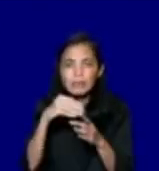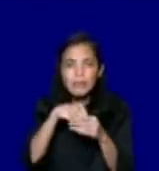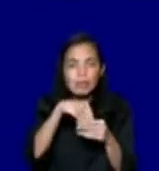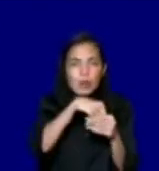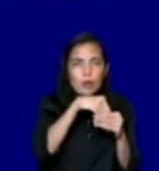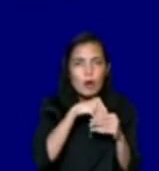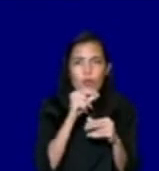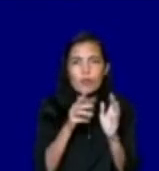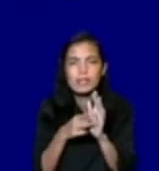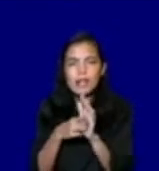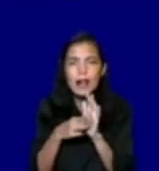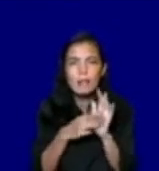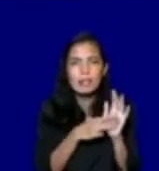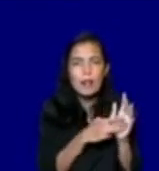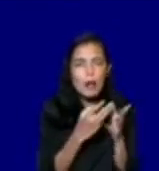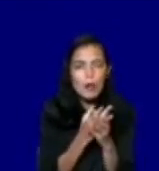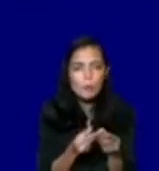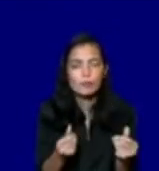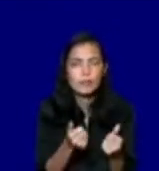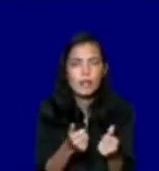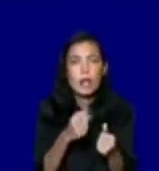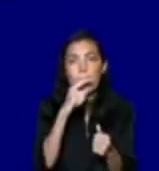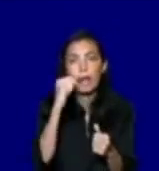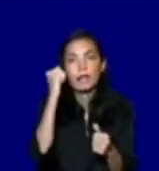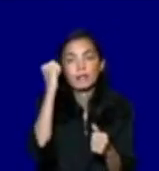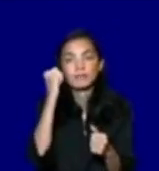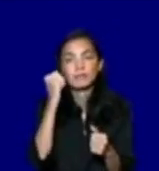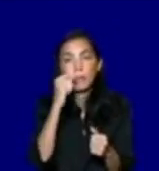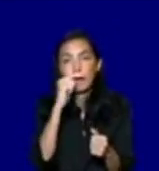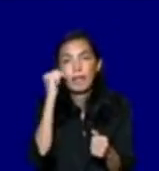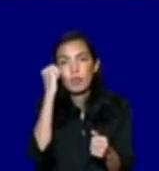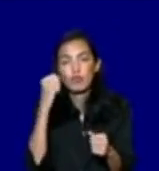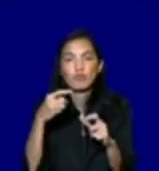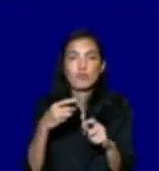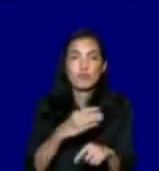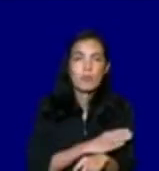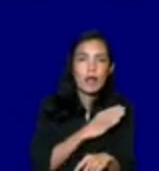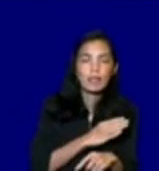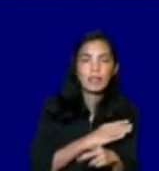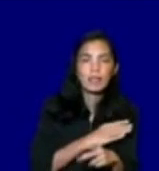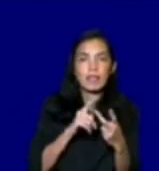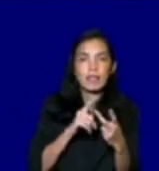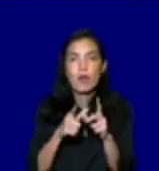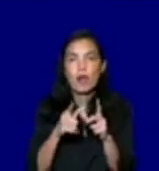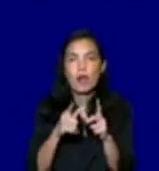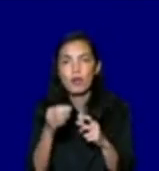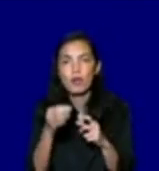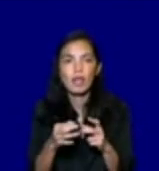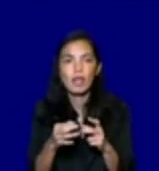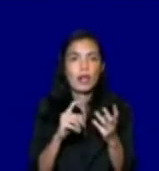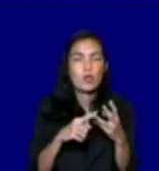kepada Bapak Bupati Walikota para gubernur teman-teman KL pemerintah daerah mudah-mudahan segera kami Berikan